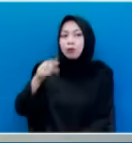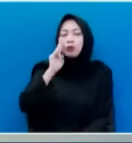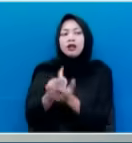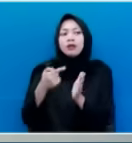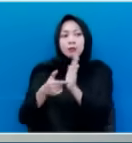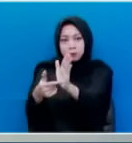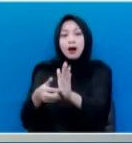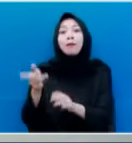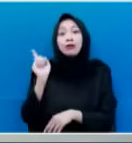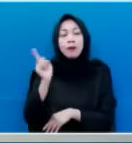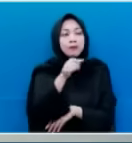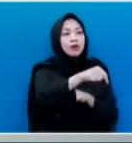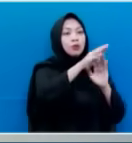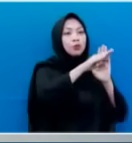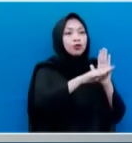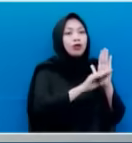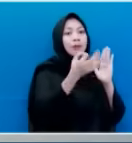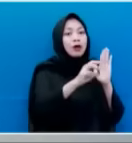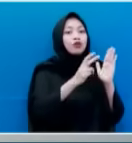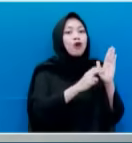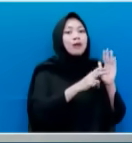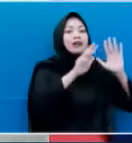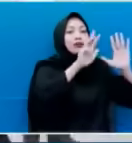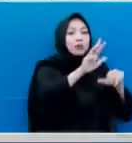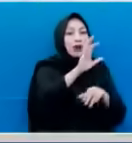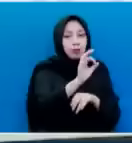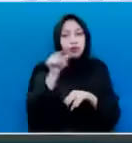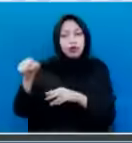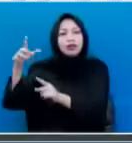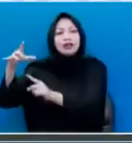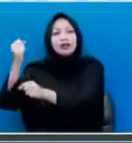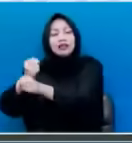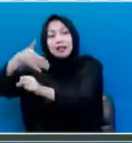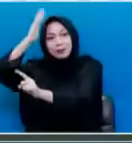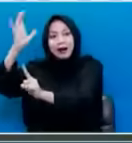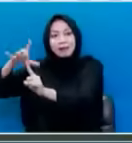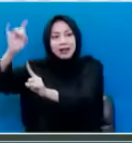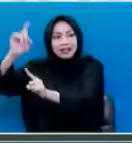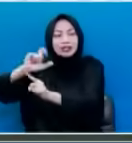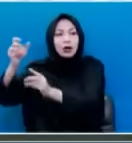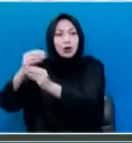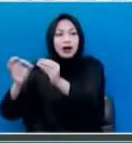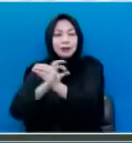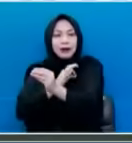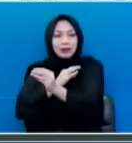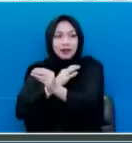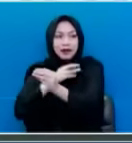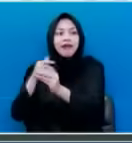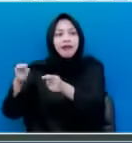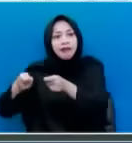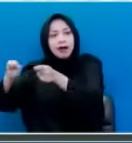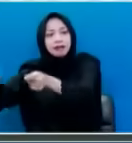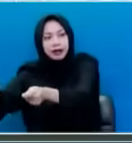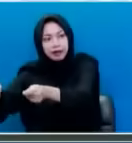90 itu ya yang memberikan karpet merah untuk Gibran, itu dihasilkan dari sebuah proses yang sekarang